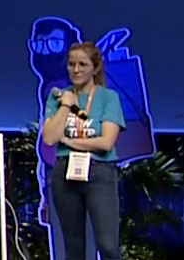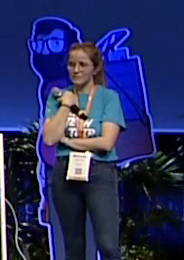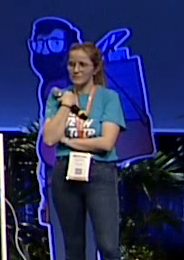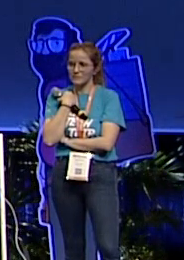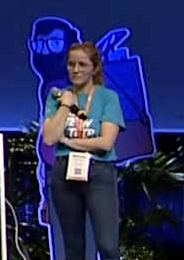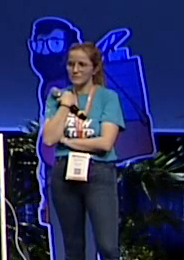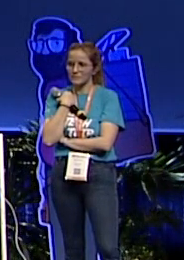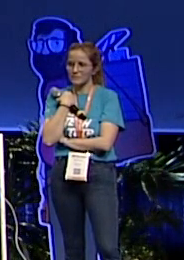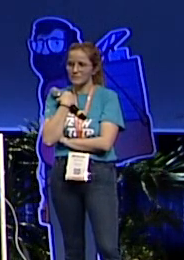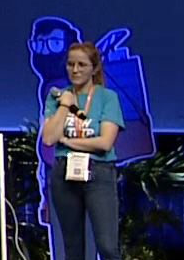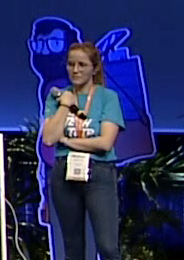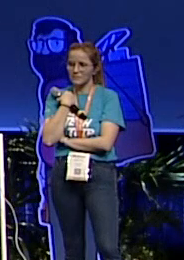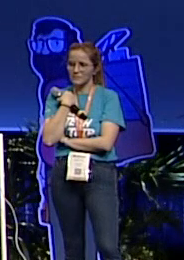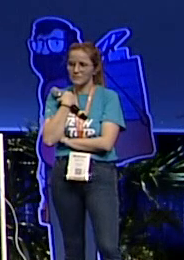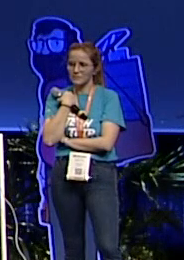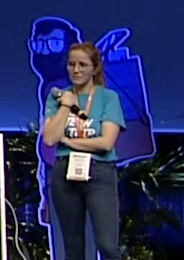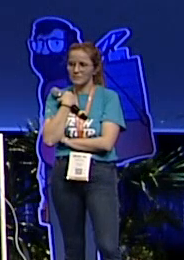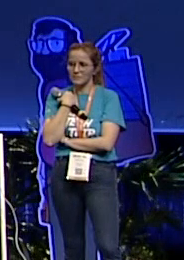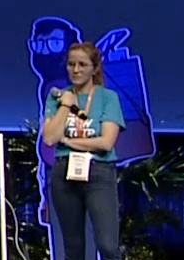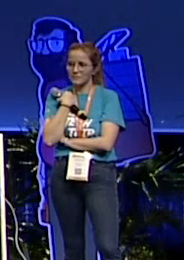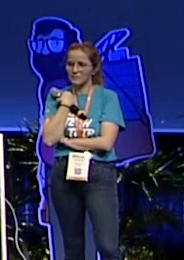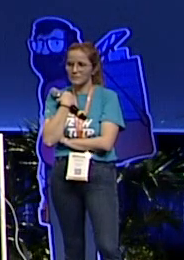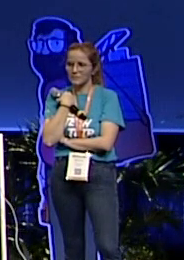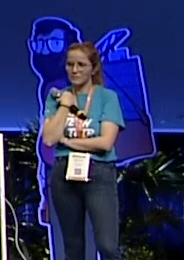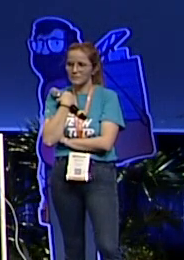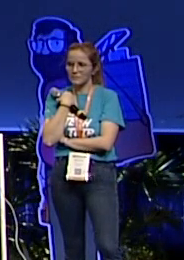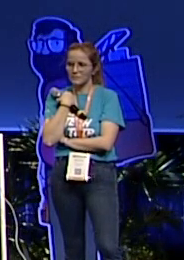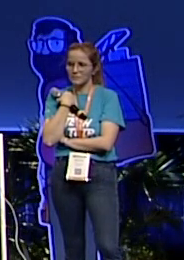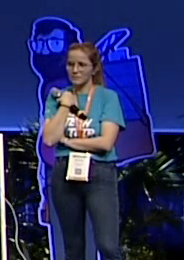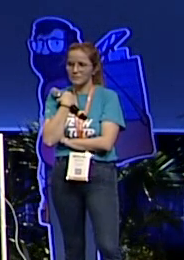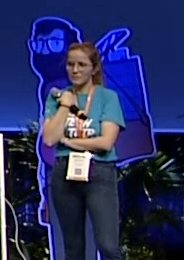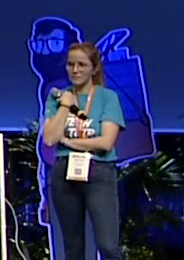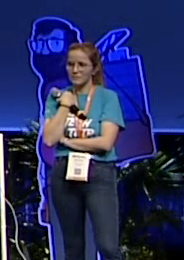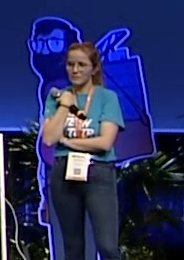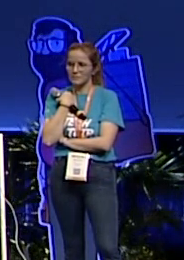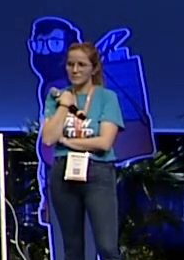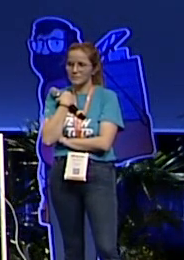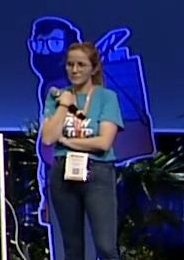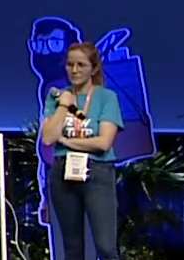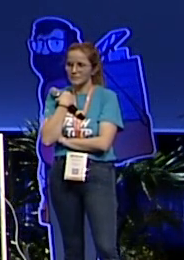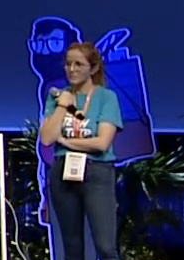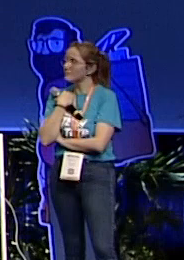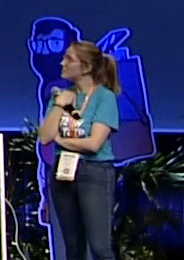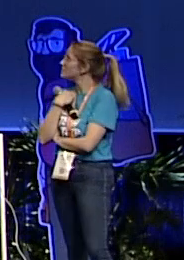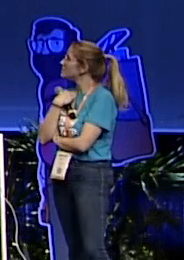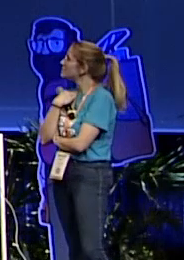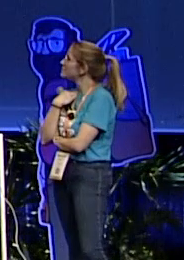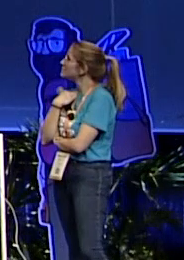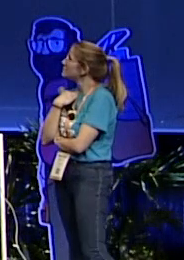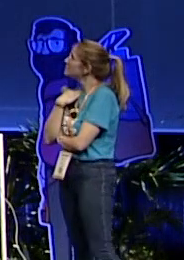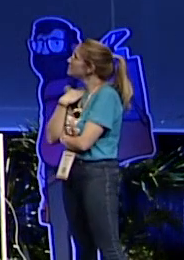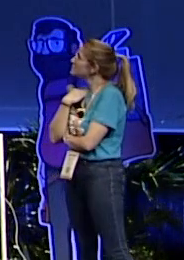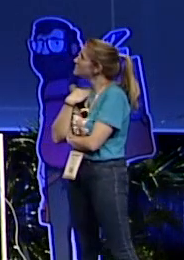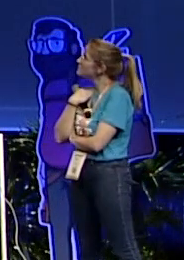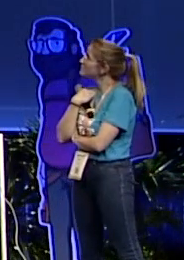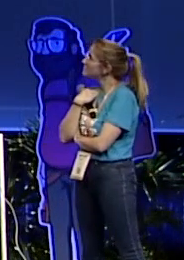Ce qu'on fait, en fait, c'est qu'on vient, alors je vais zoomer un petit peu, on part d'une image Python 3